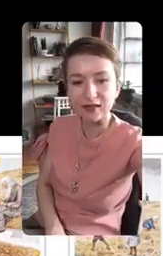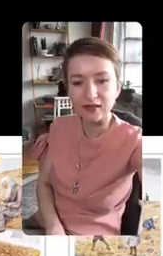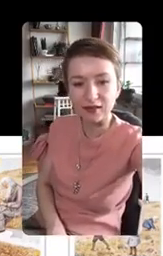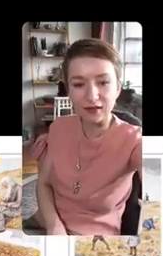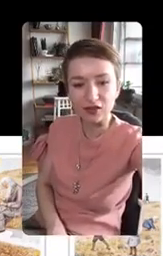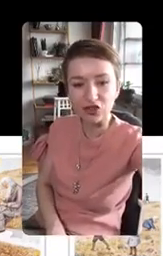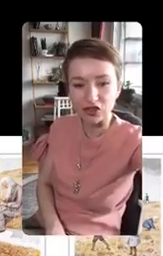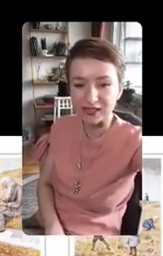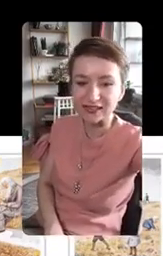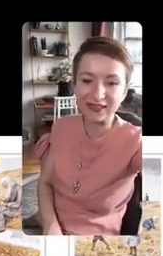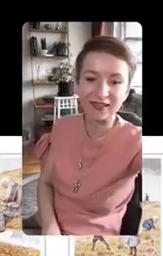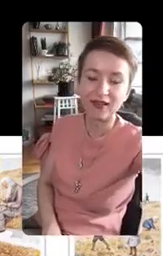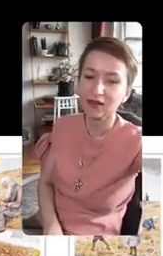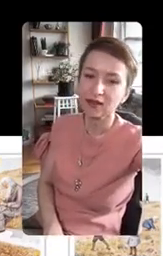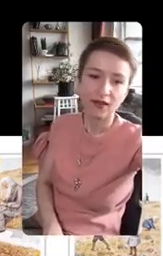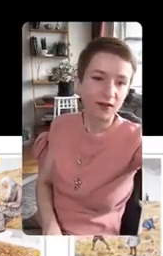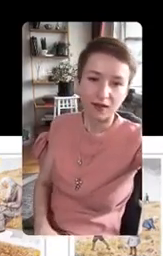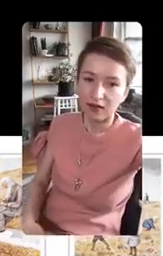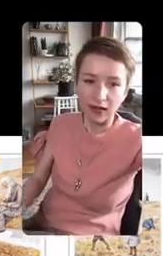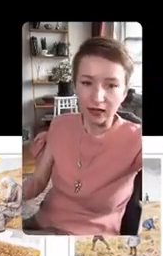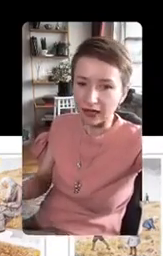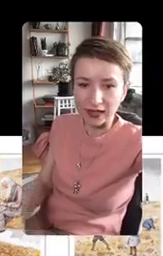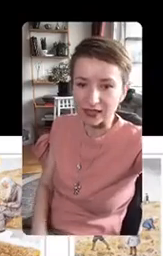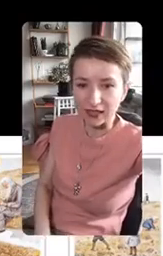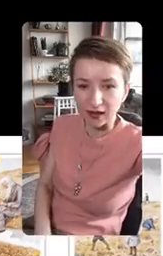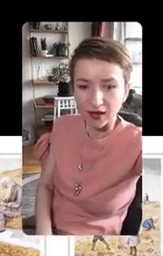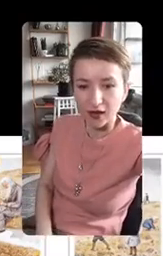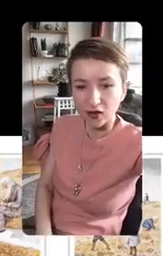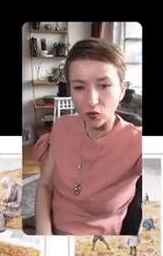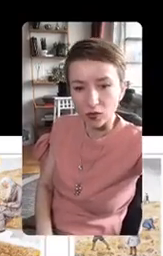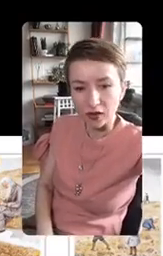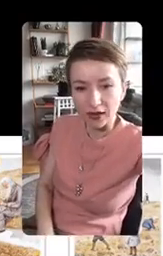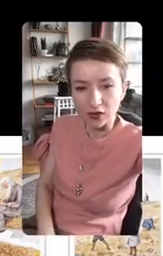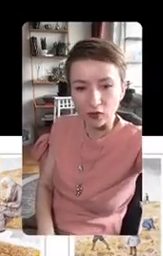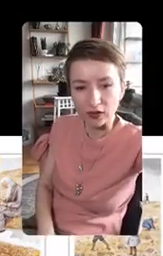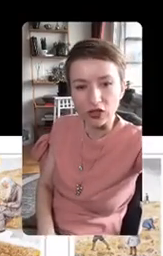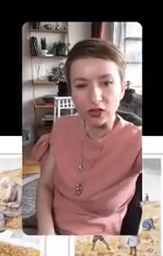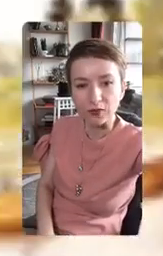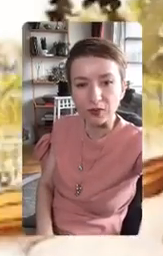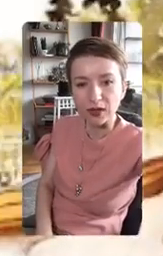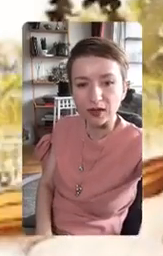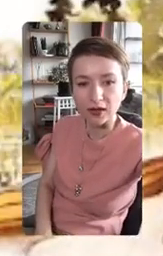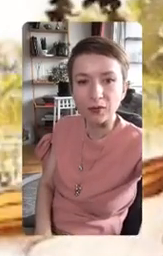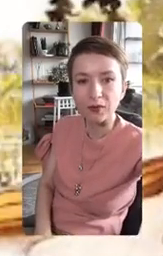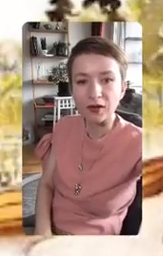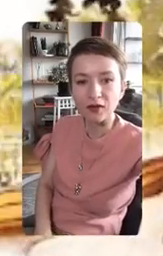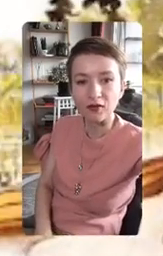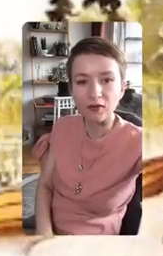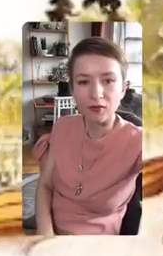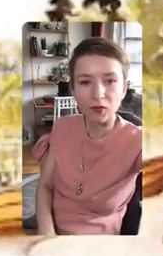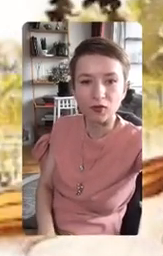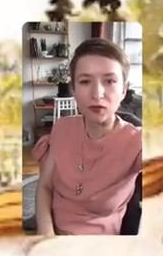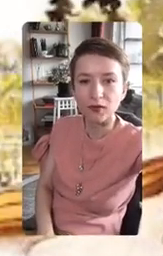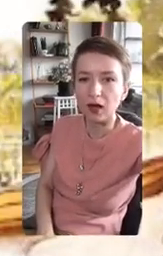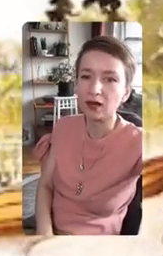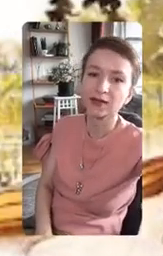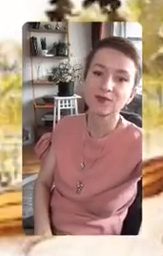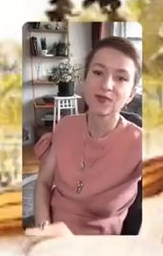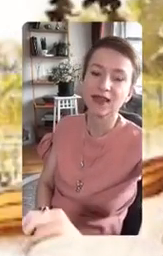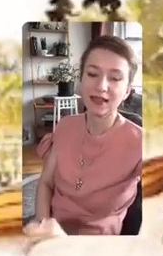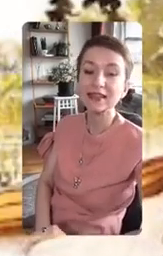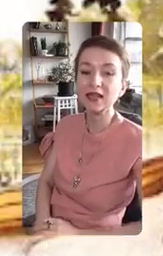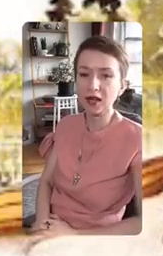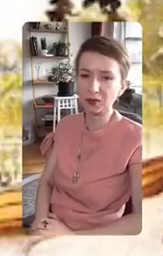из жизни леса. У меня есть увеличенный пример, например, вот,